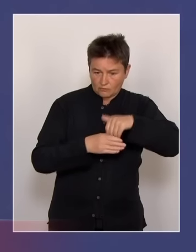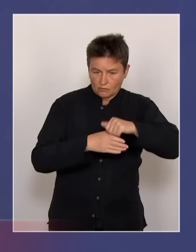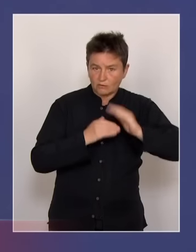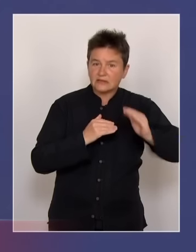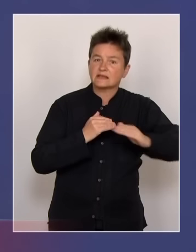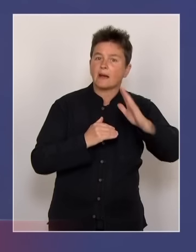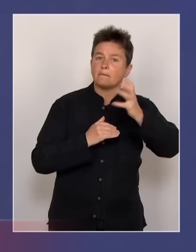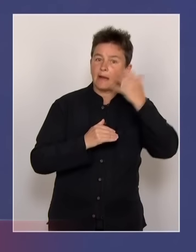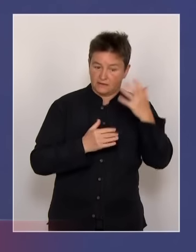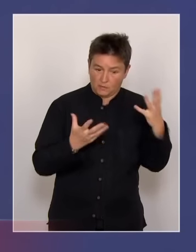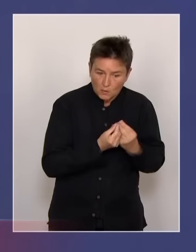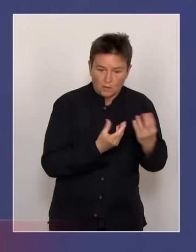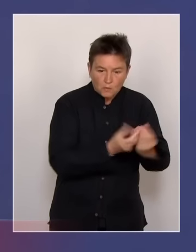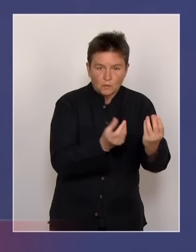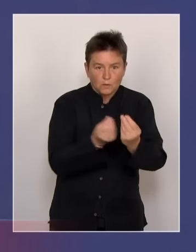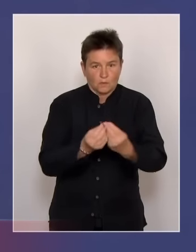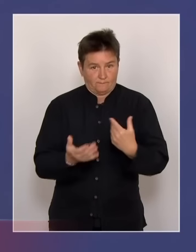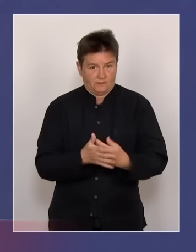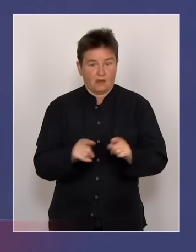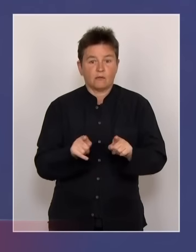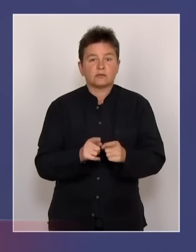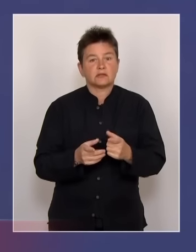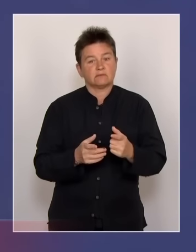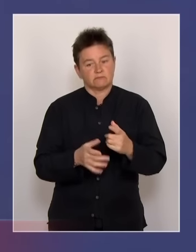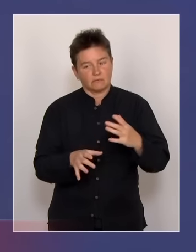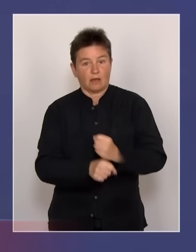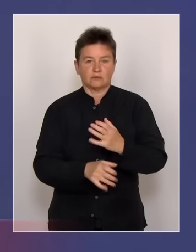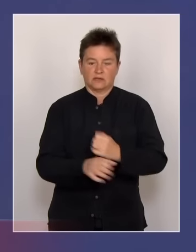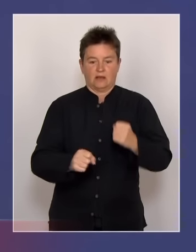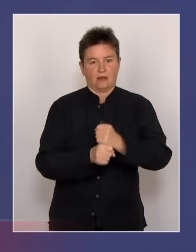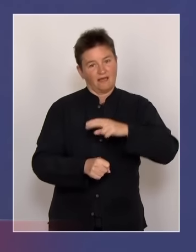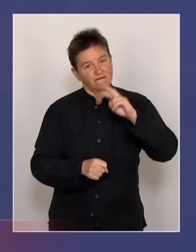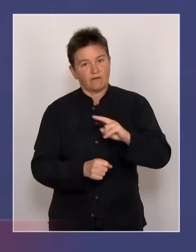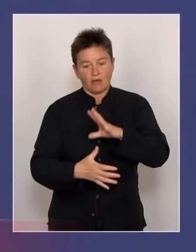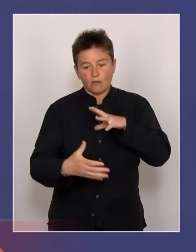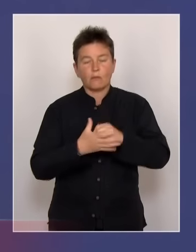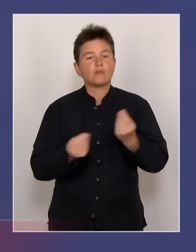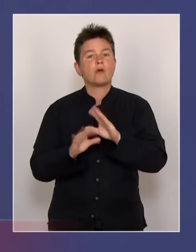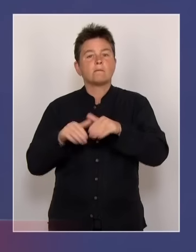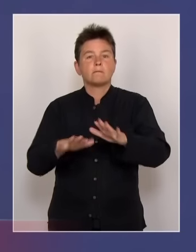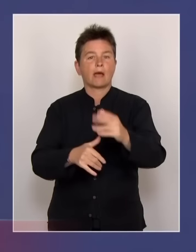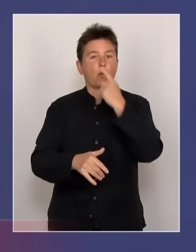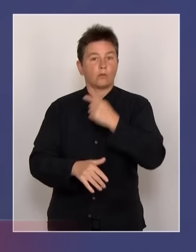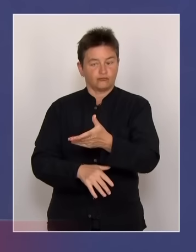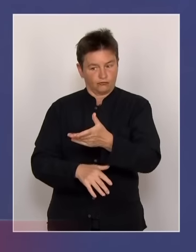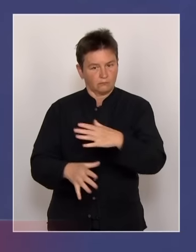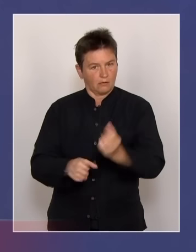le cadre qui nous a permis de construire une opération européenne à Spides en mer rouge, inédite.